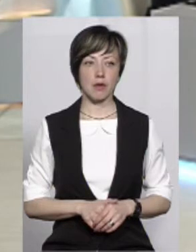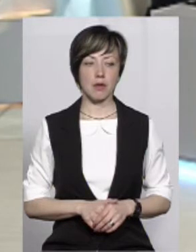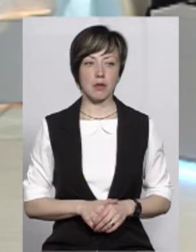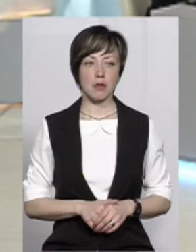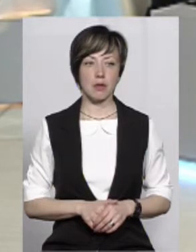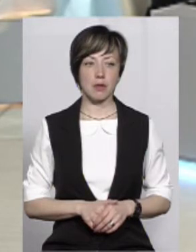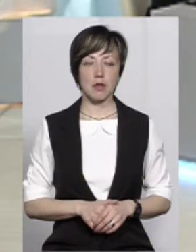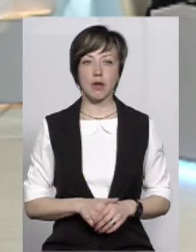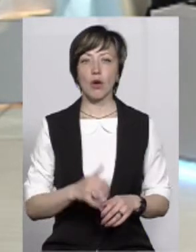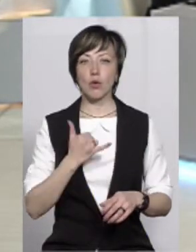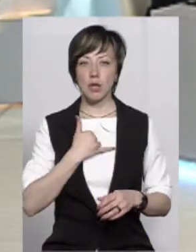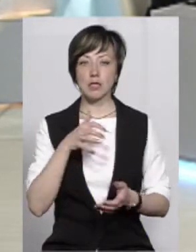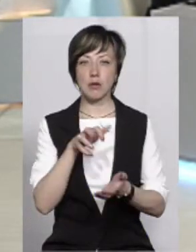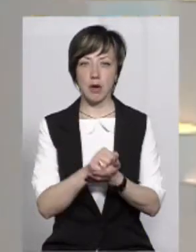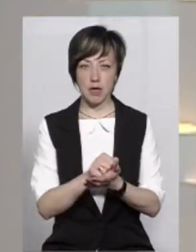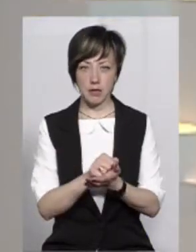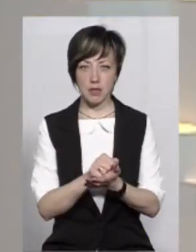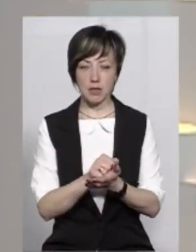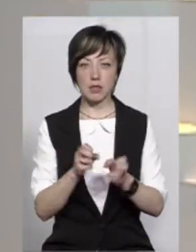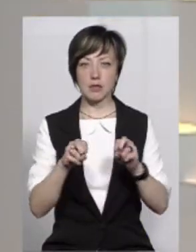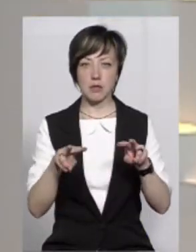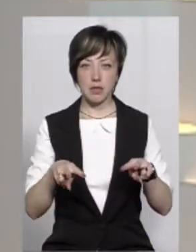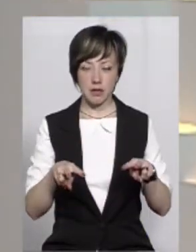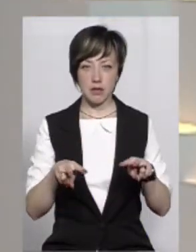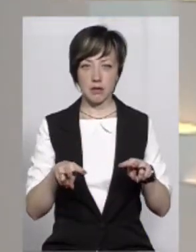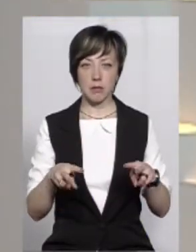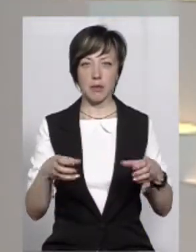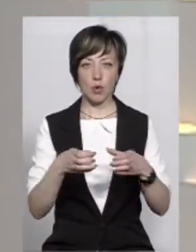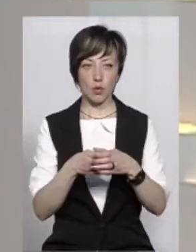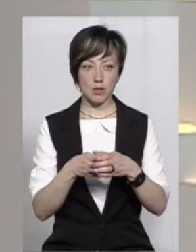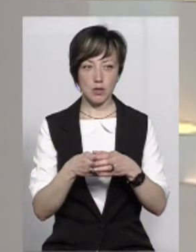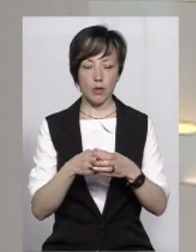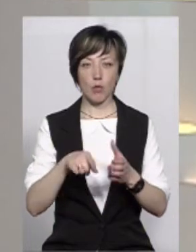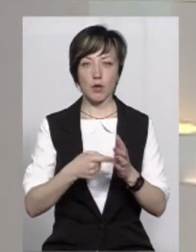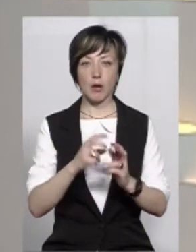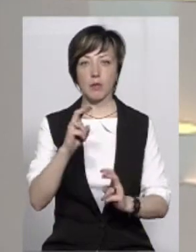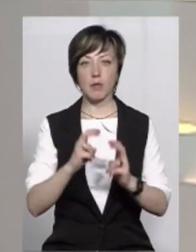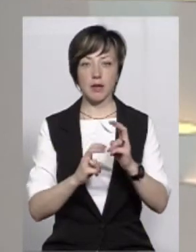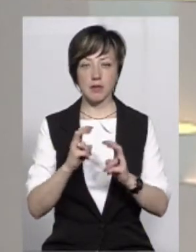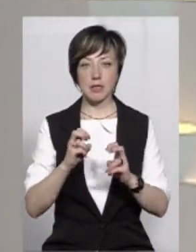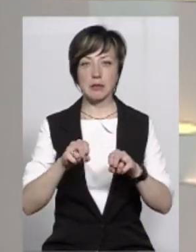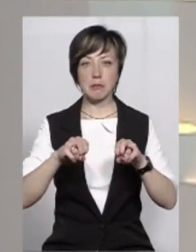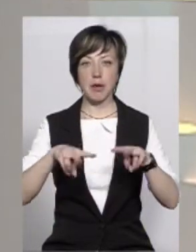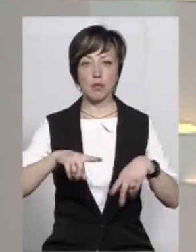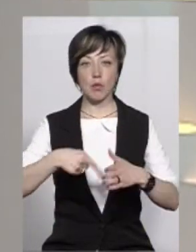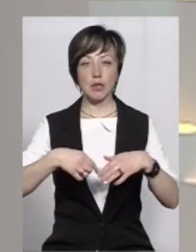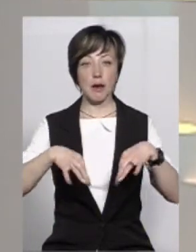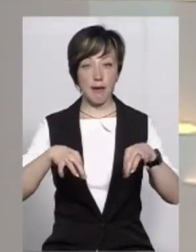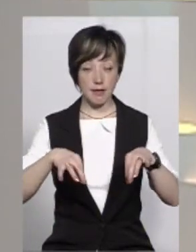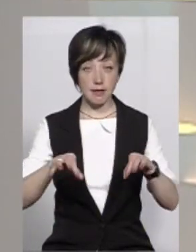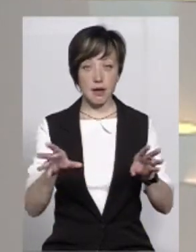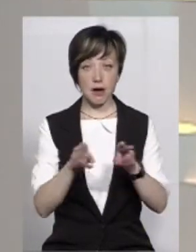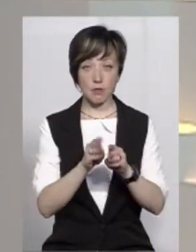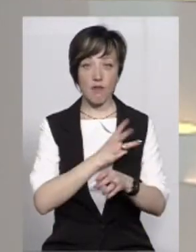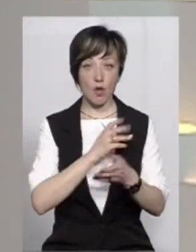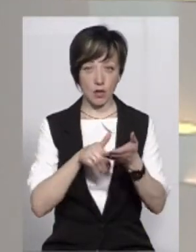Приносять, ну, цим у нас опікується спеціальний такий підрозділ комунального підприємства «Спецкомунтранс»